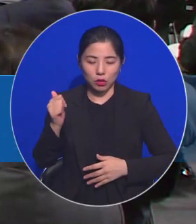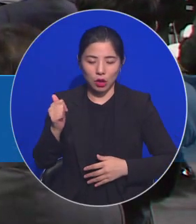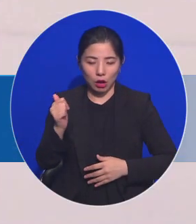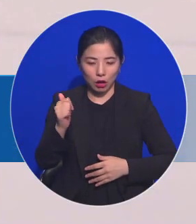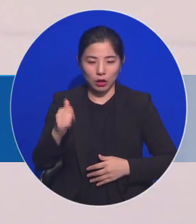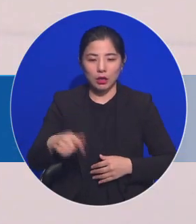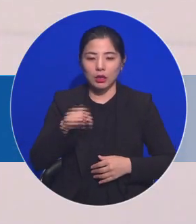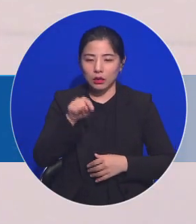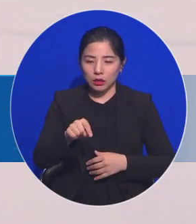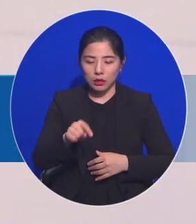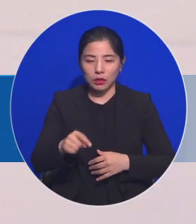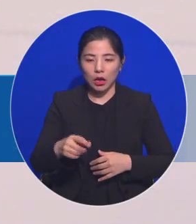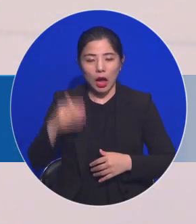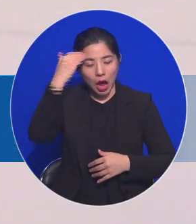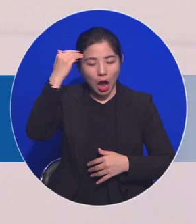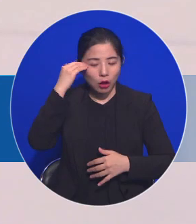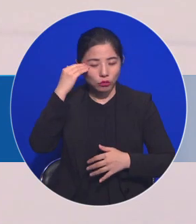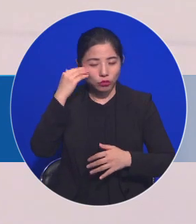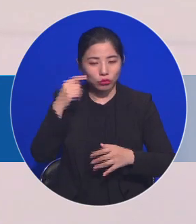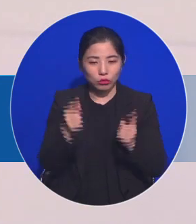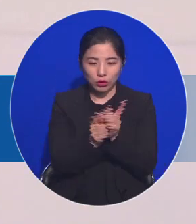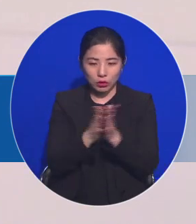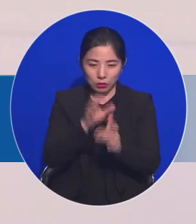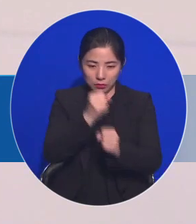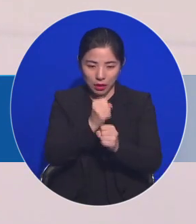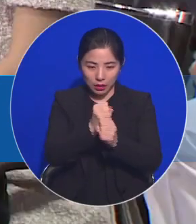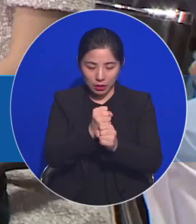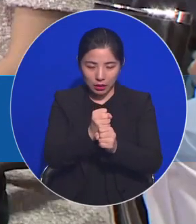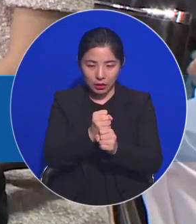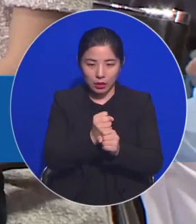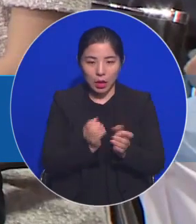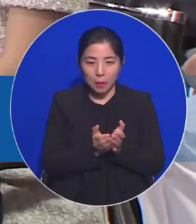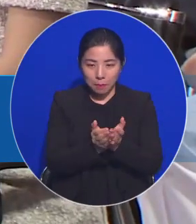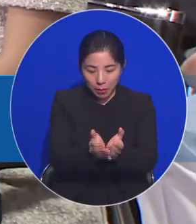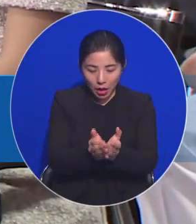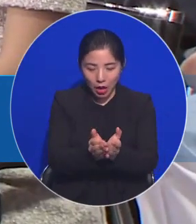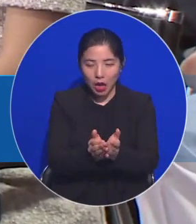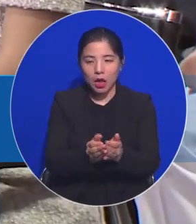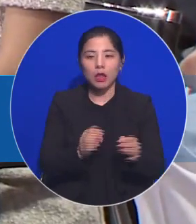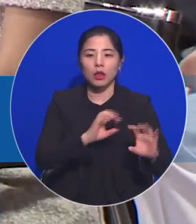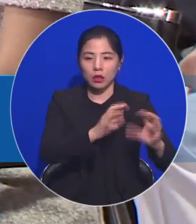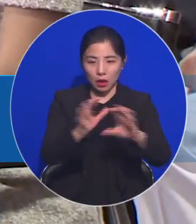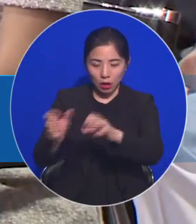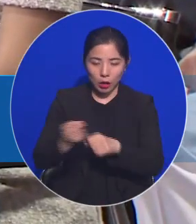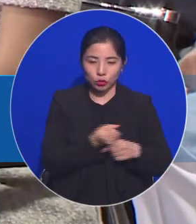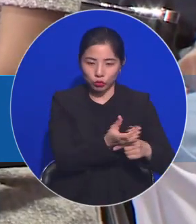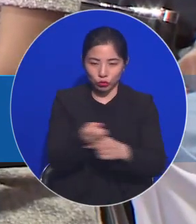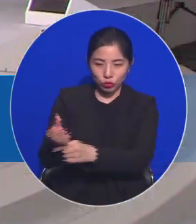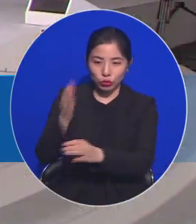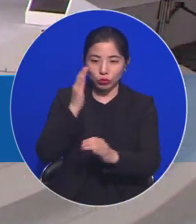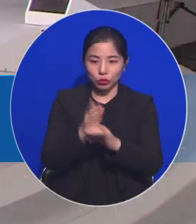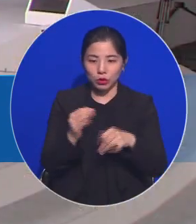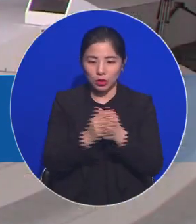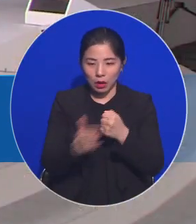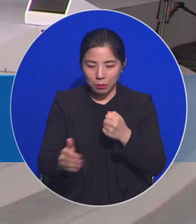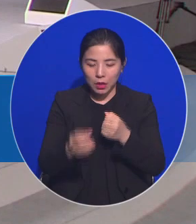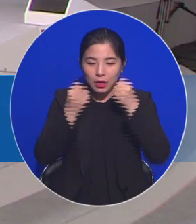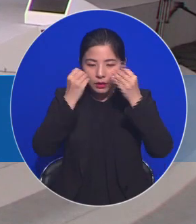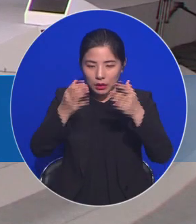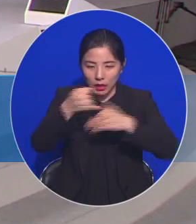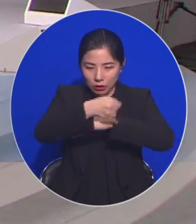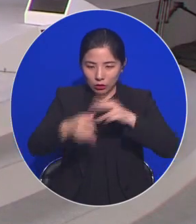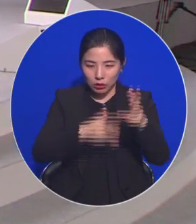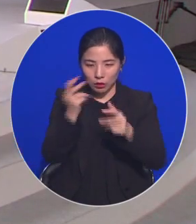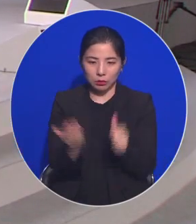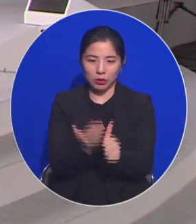만든 최신의 군함이 세계 각국으로 수출되고 있다면서 방위 산업을 첨단 전략 산업으로 육성할 것이라고